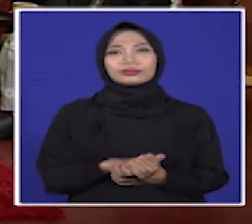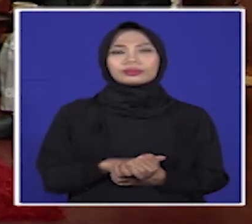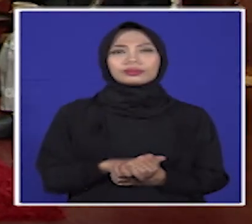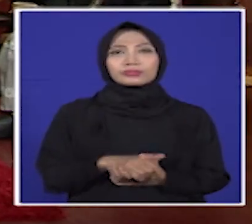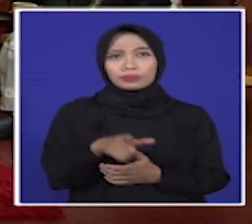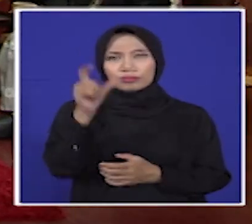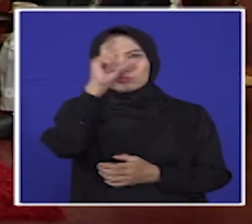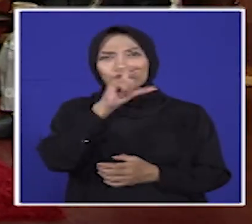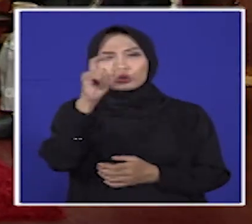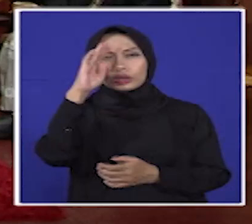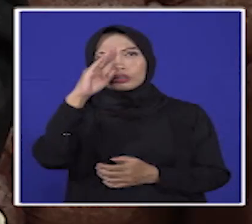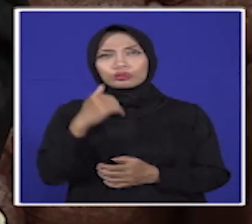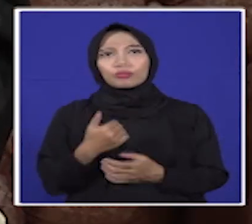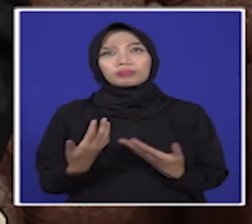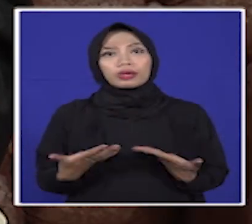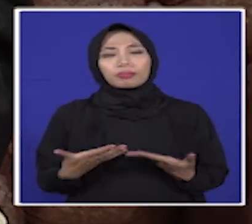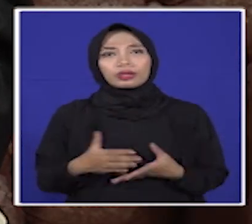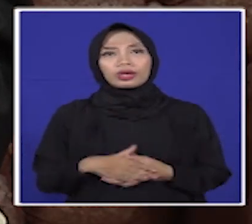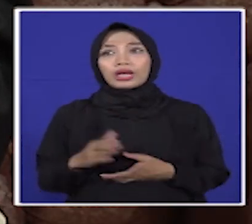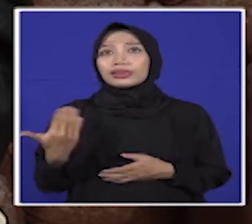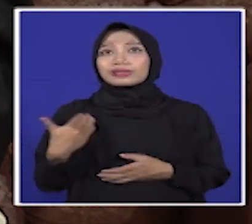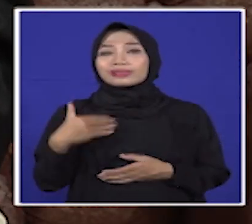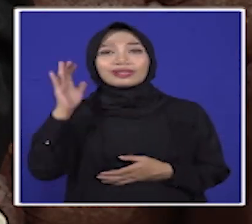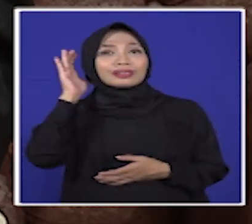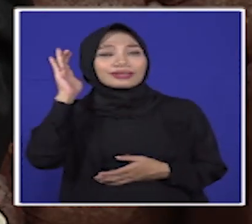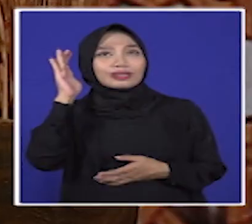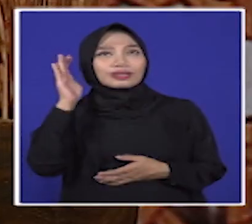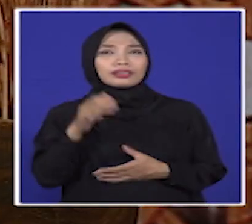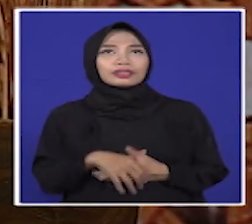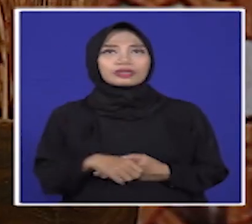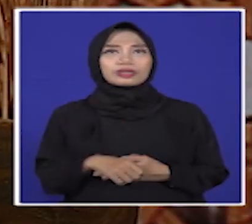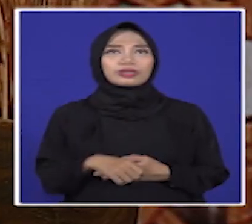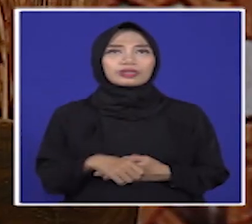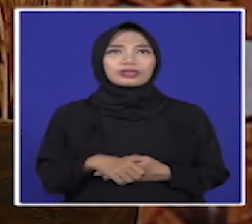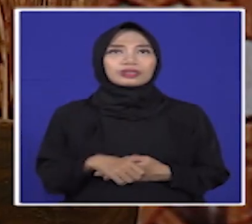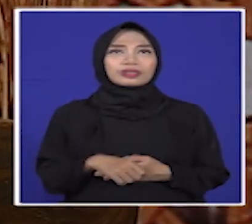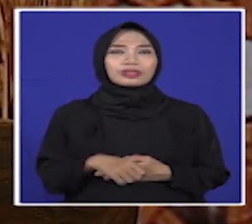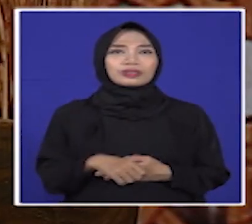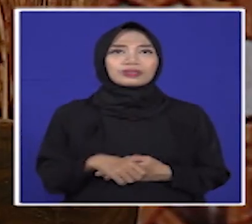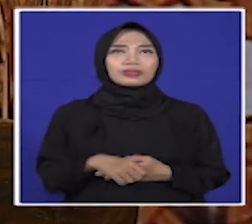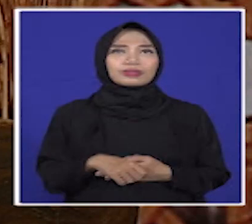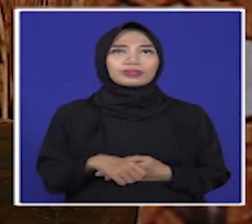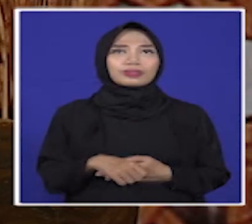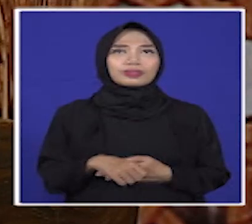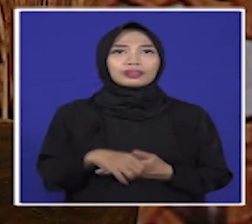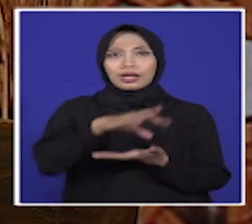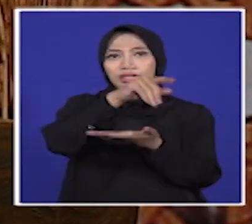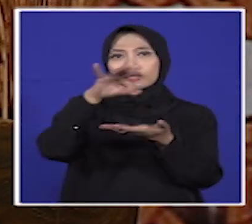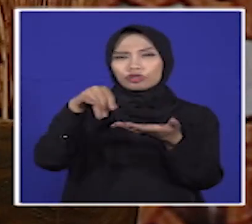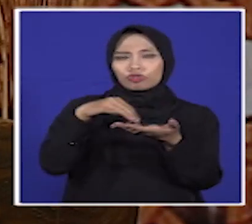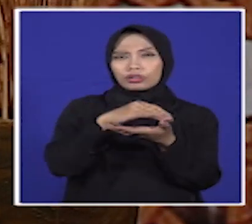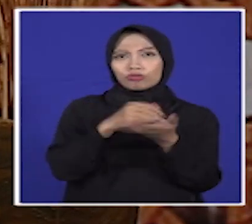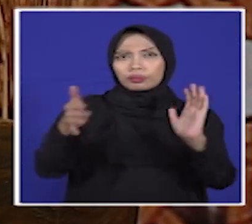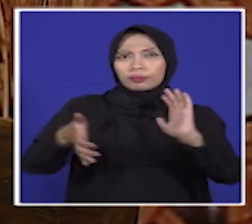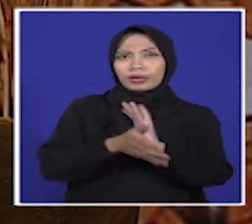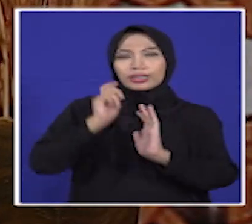Tika? Kita sempat dengar juga katanya Mbak Tika sempat mencurigai kalau suami Mbak Tika ini diguna-guna sama mantan